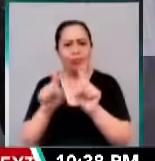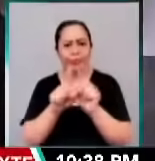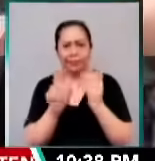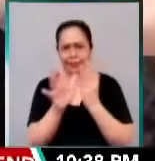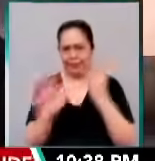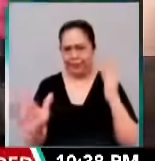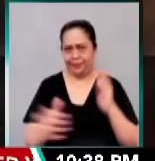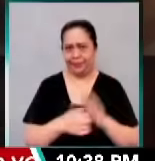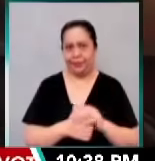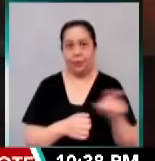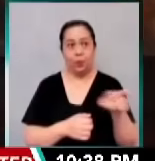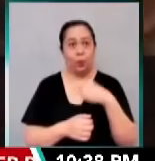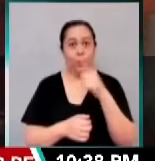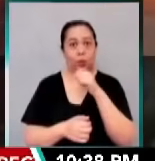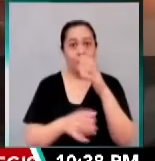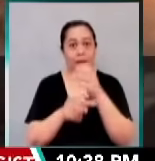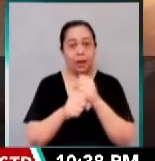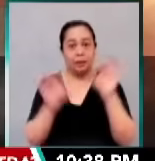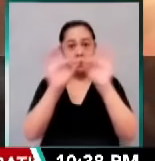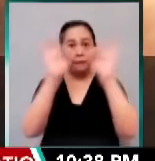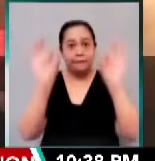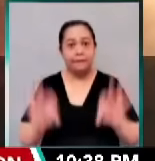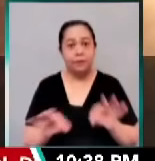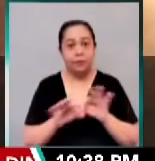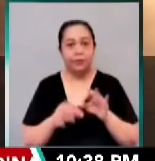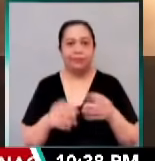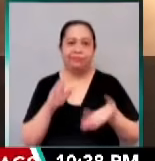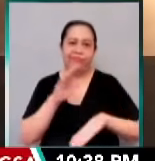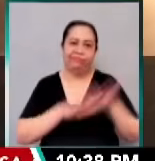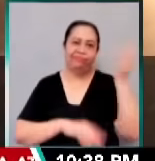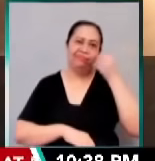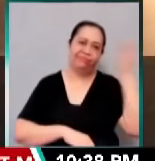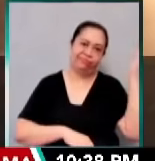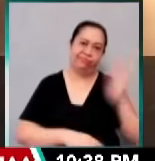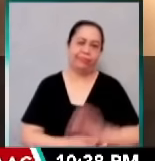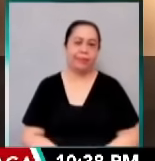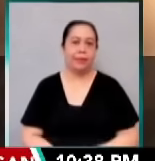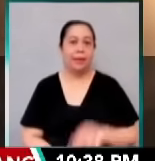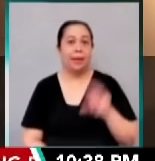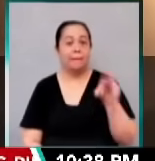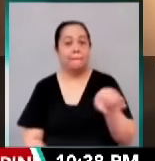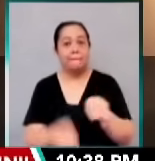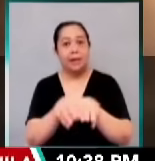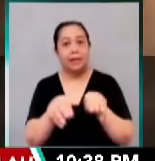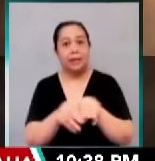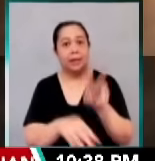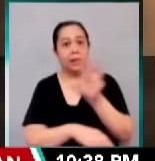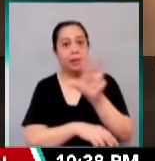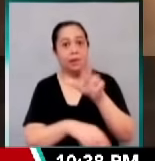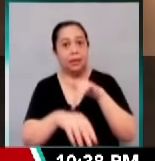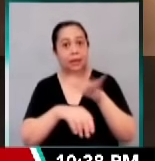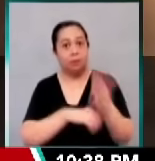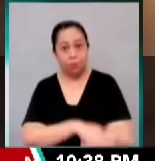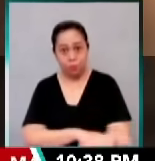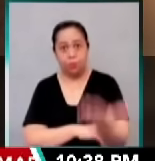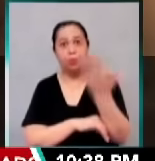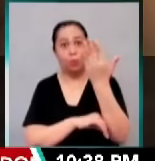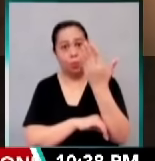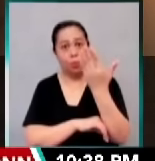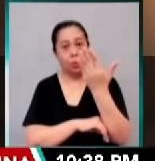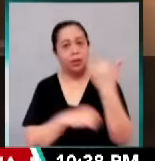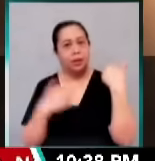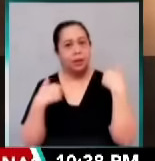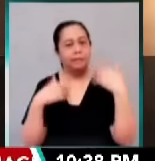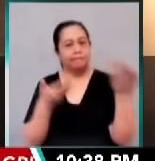hindi nakakuha ng forms, umuwi na lang. Sa Marikina naman, alas 3 pa lamang ng madaling araw, ay nagpapasok na ng